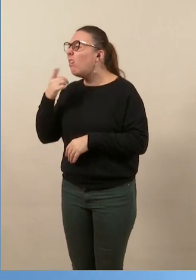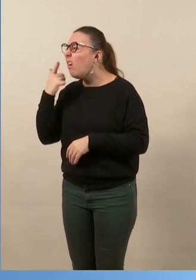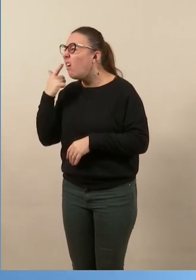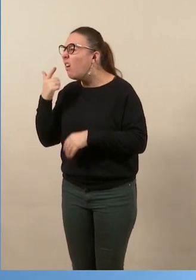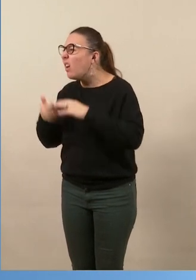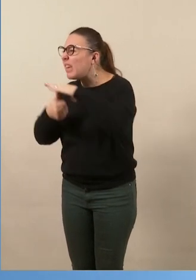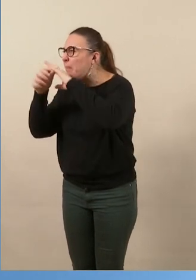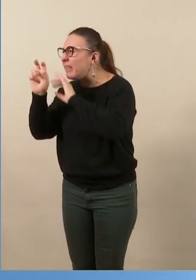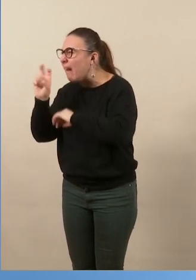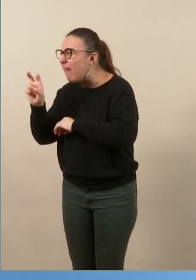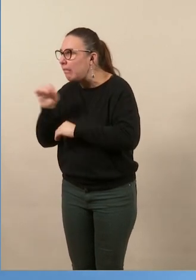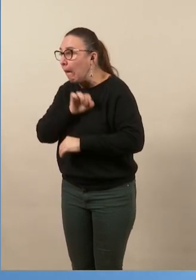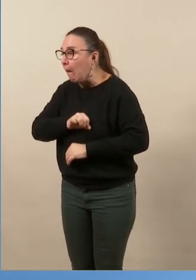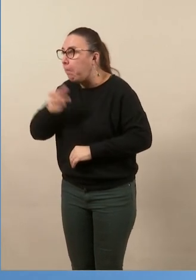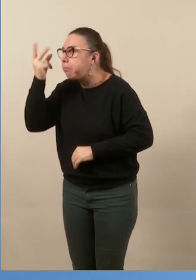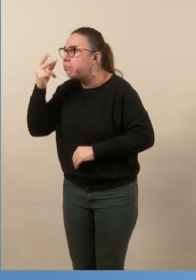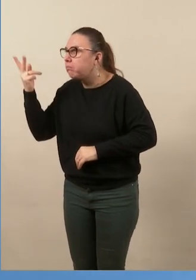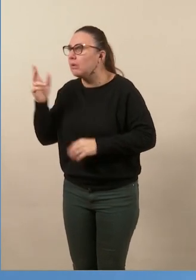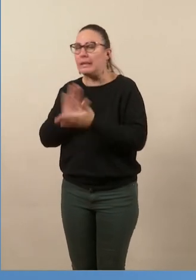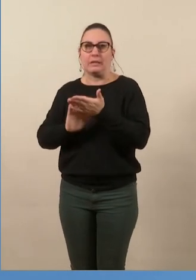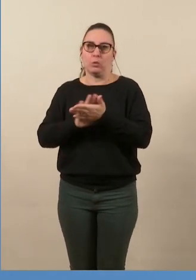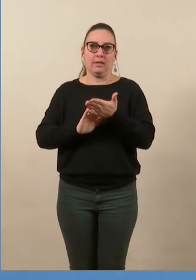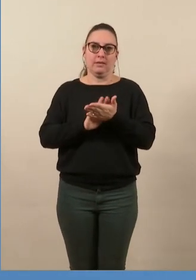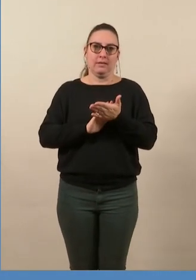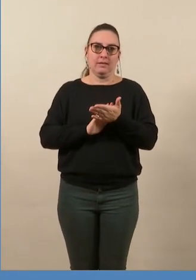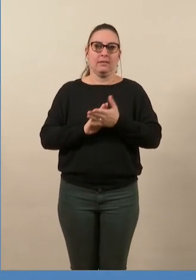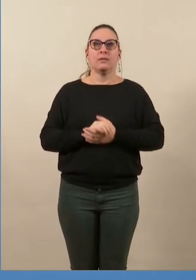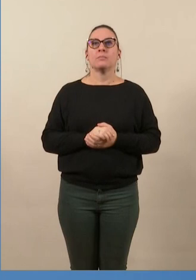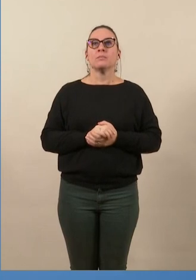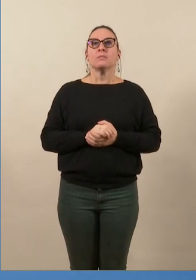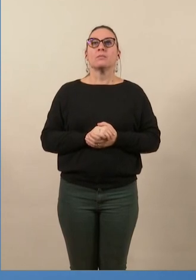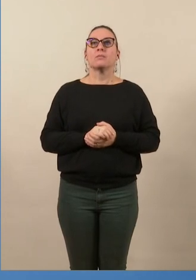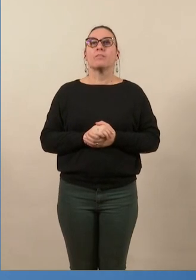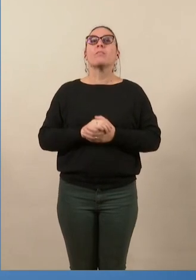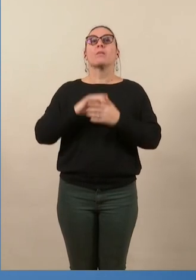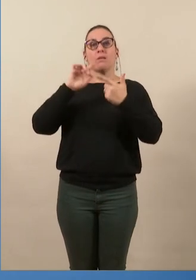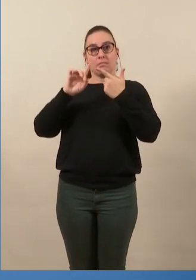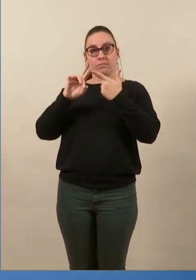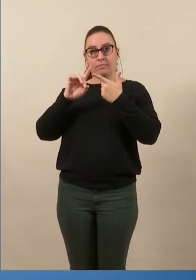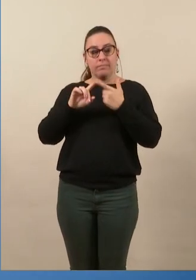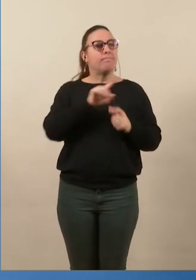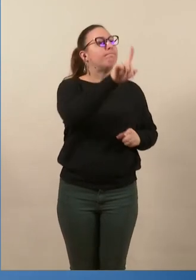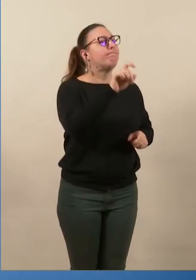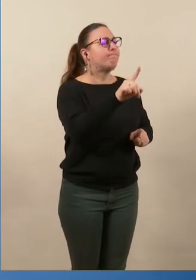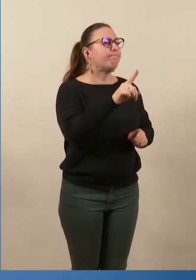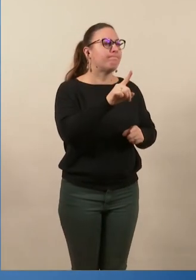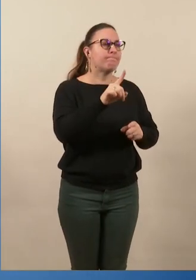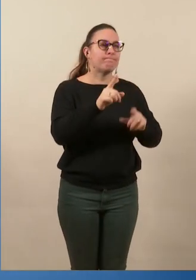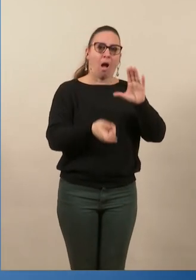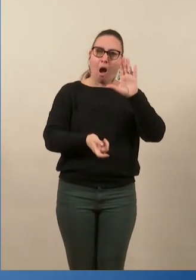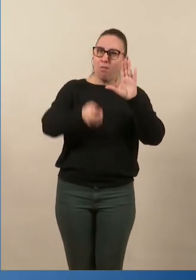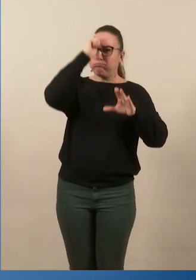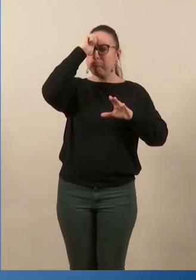monsieur de si vous posez la question de savoir qu'est-ce qui vous a marqué en